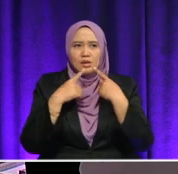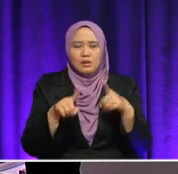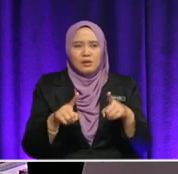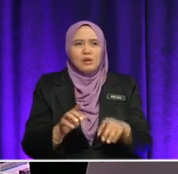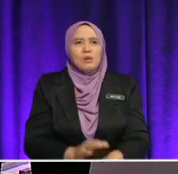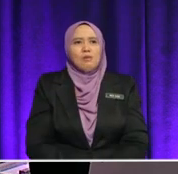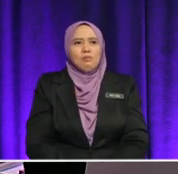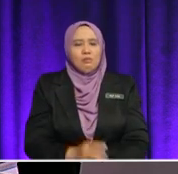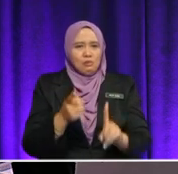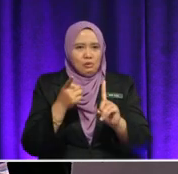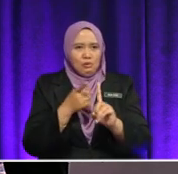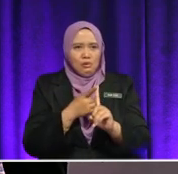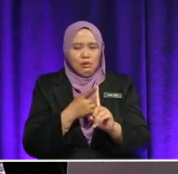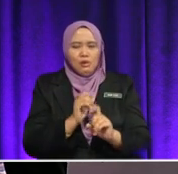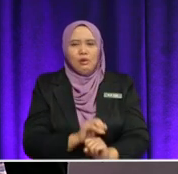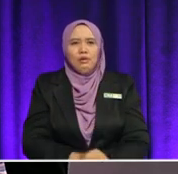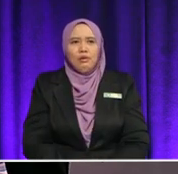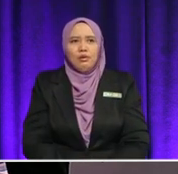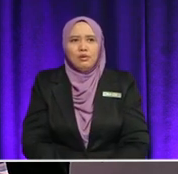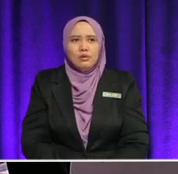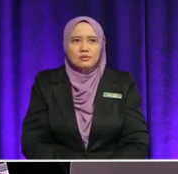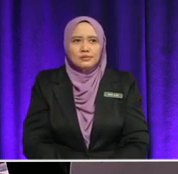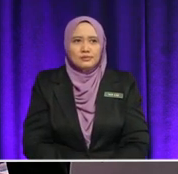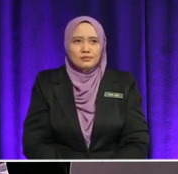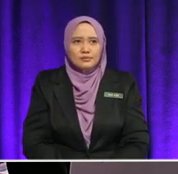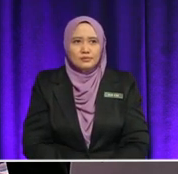adalah berkenaan dengan